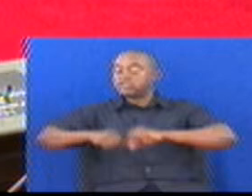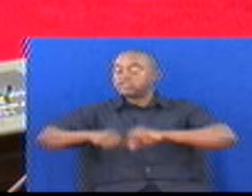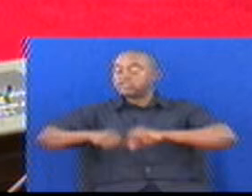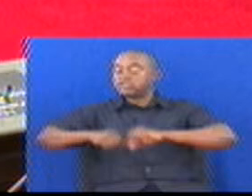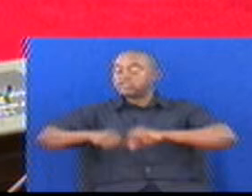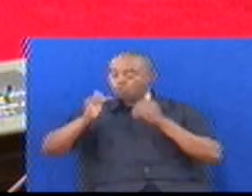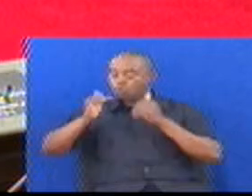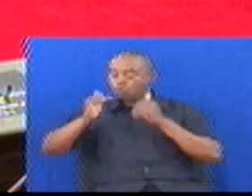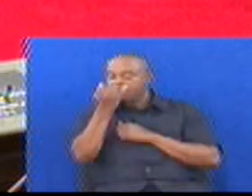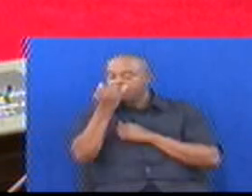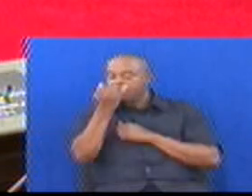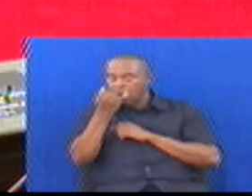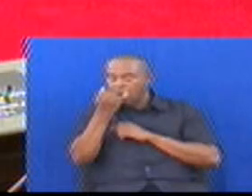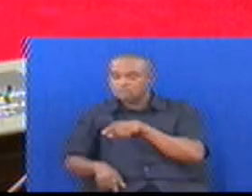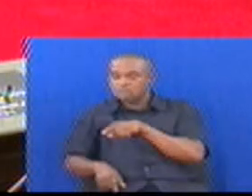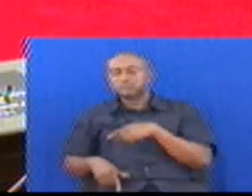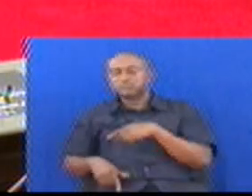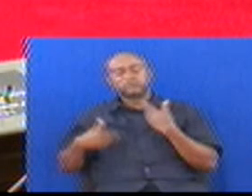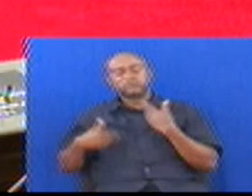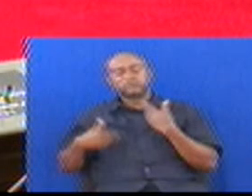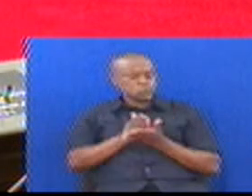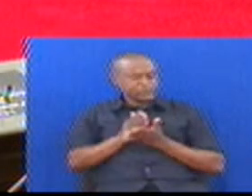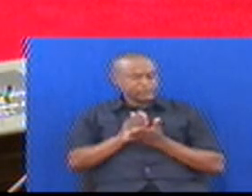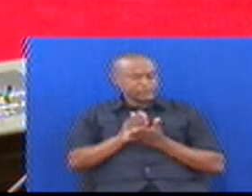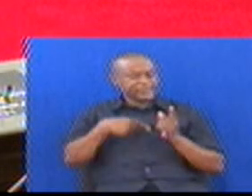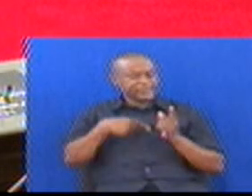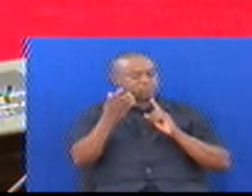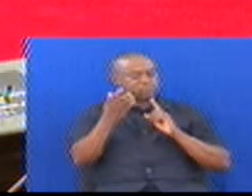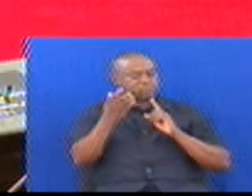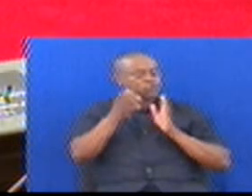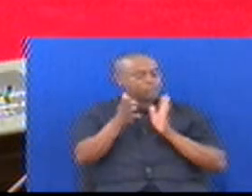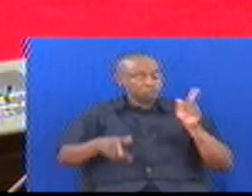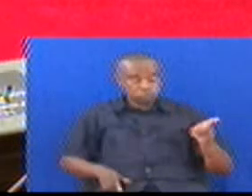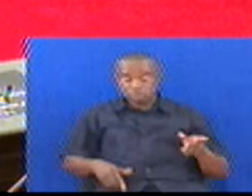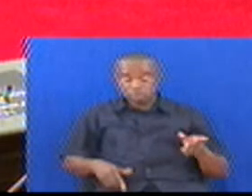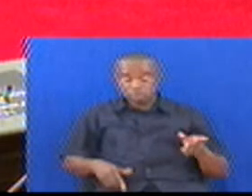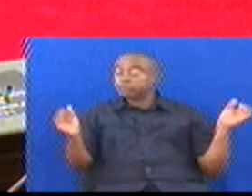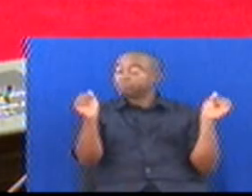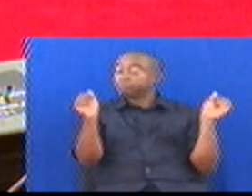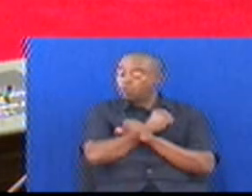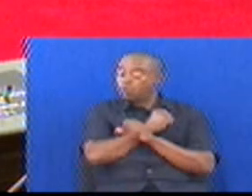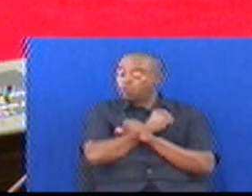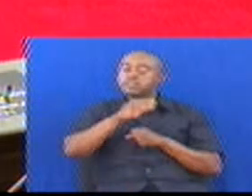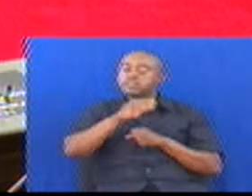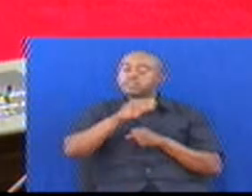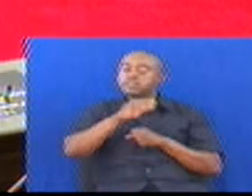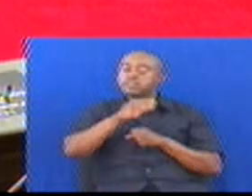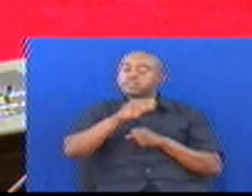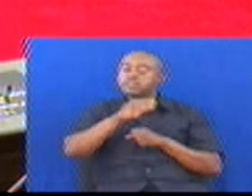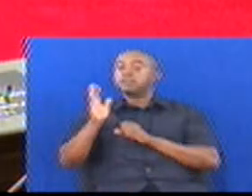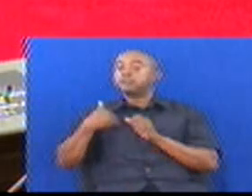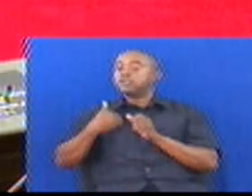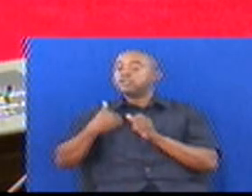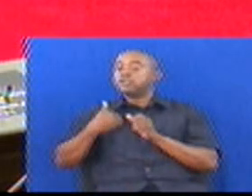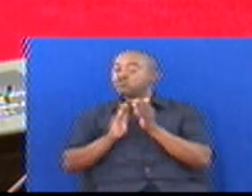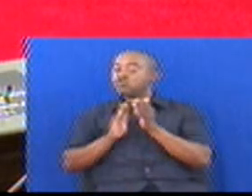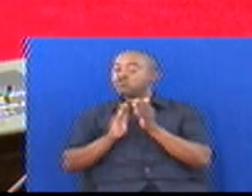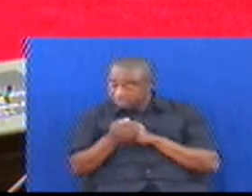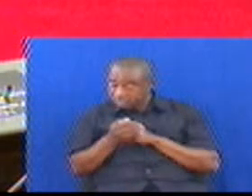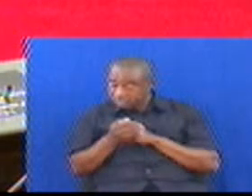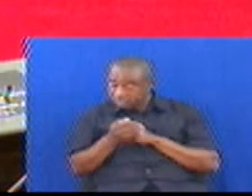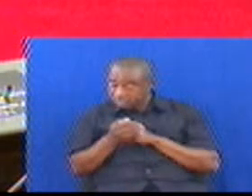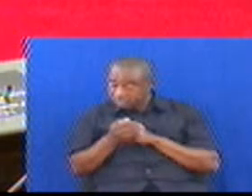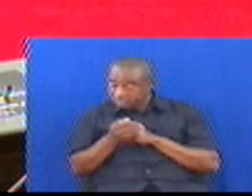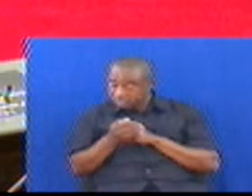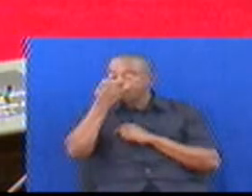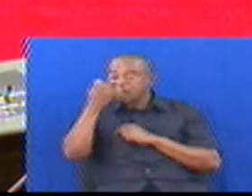kulevya, zimeleta mafanikio makubwa kwa kuokoa fedha za umma, kuzuia uingizaji wa heroin